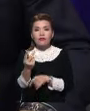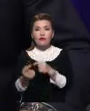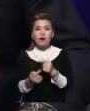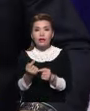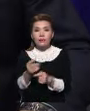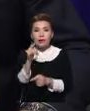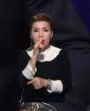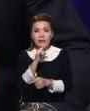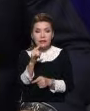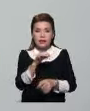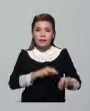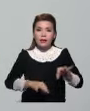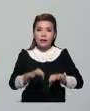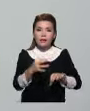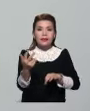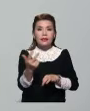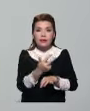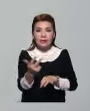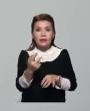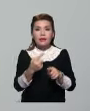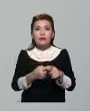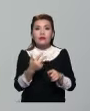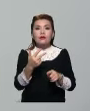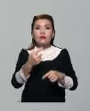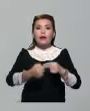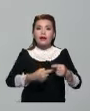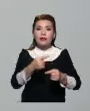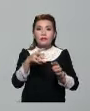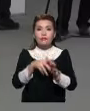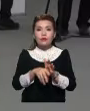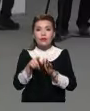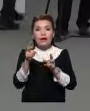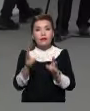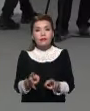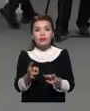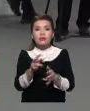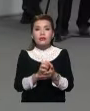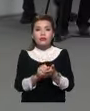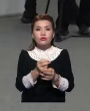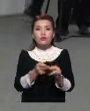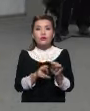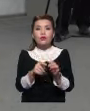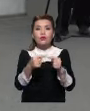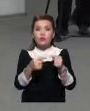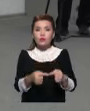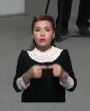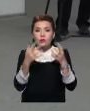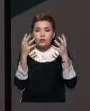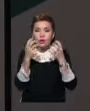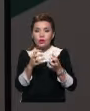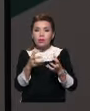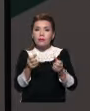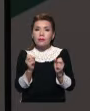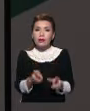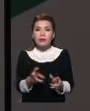Казахстан же рассматривает проекты только третьего и 3+ поколения. На них вероятность аварии ничтожна. А вот что точно серьезно угрожает стране, так